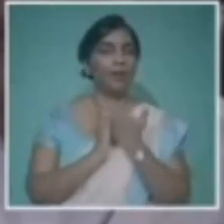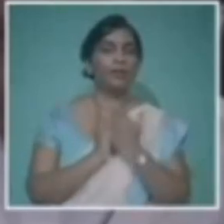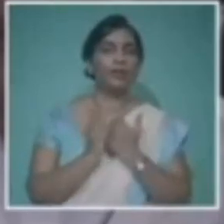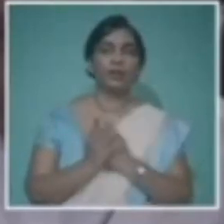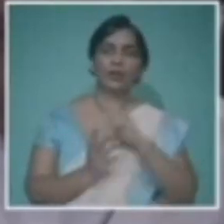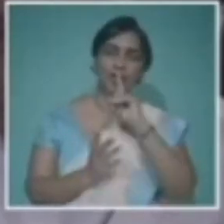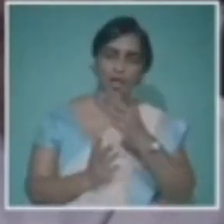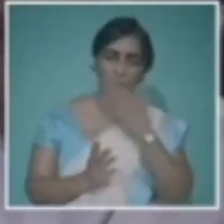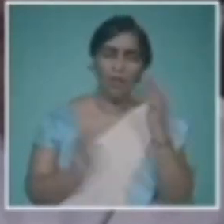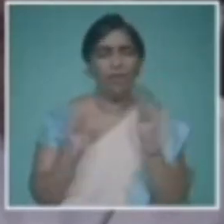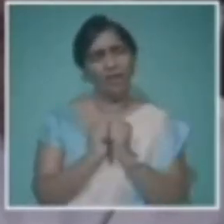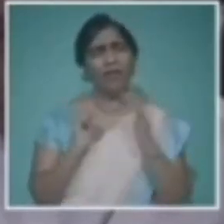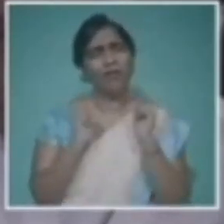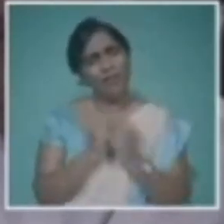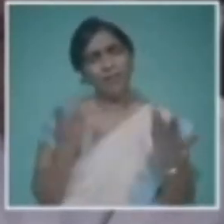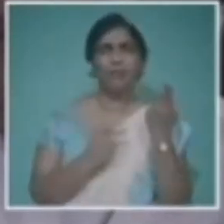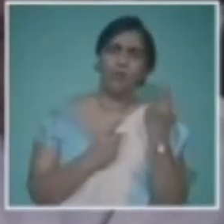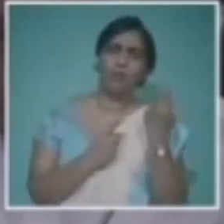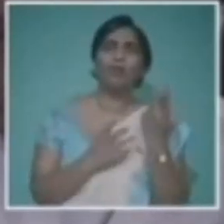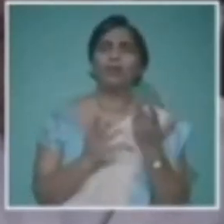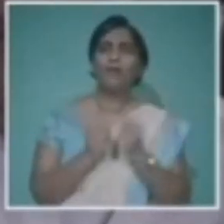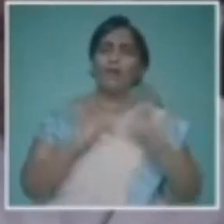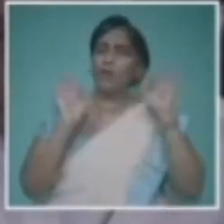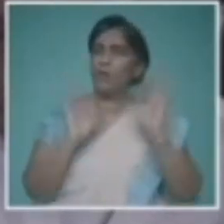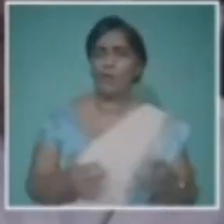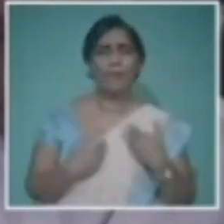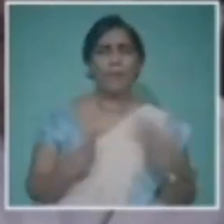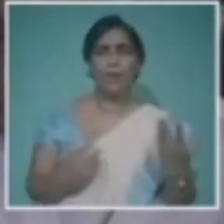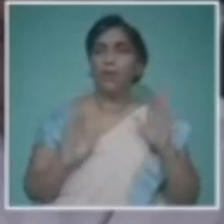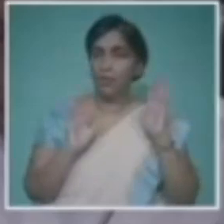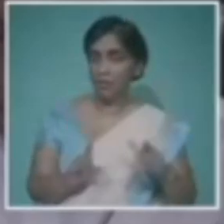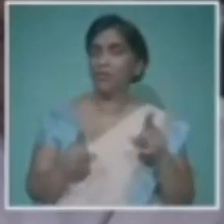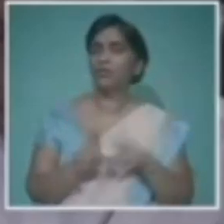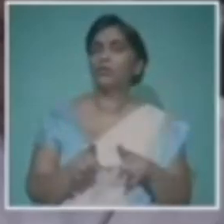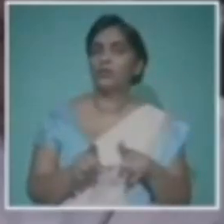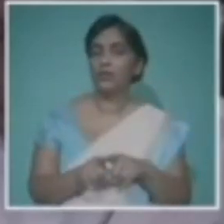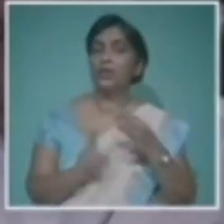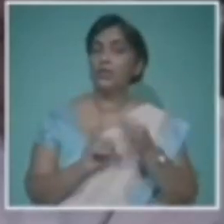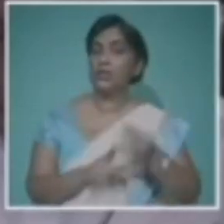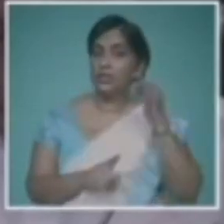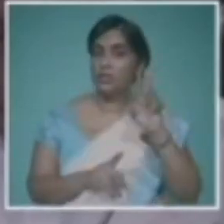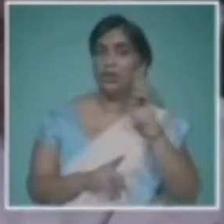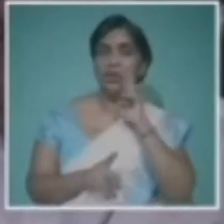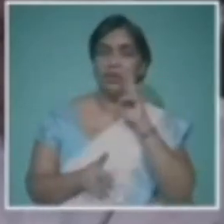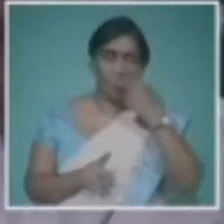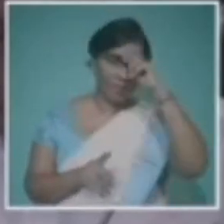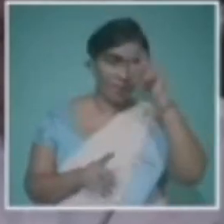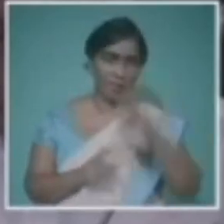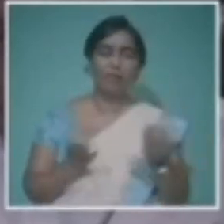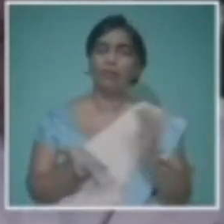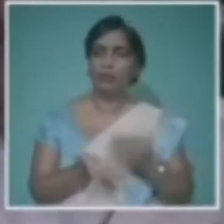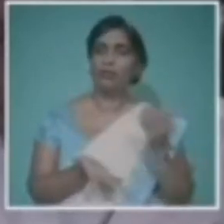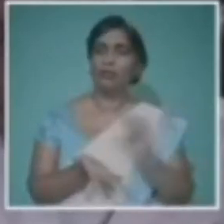පුළුවන් කරත් එකයි නොකරත් එකයි මොනවත් කරන්න බෑ ඒ නිසා තමයි ජනාධිපති රනිල් වික්‍රමසිංහ මැතිතුමා දිගින්